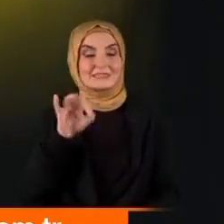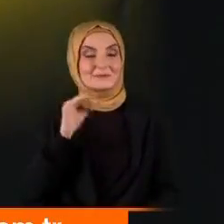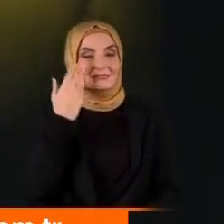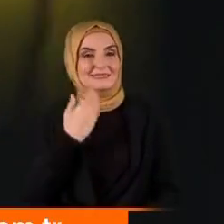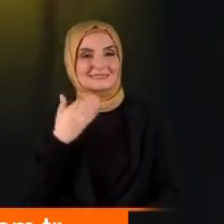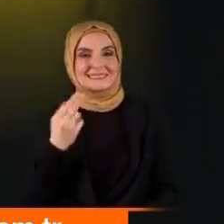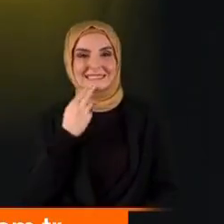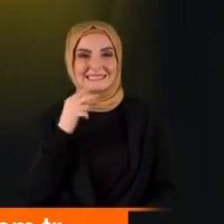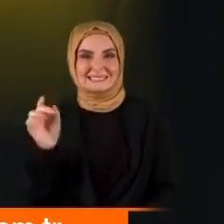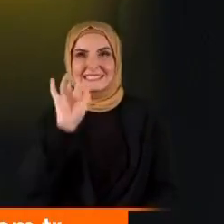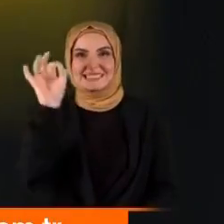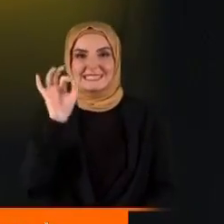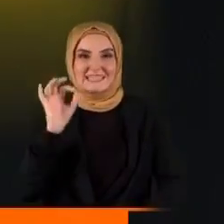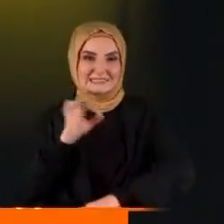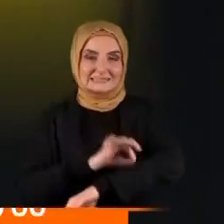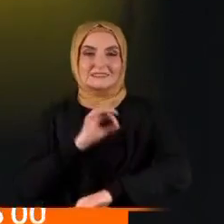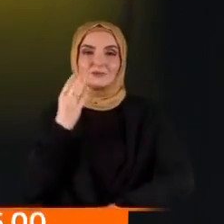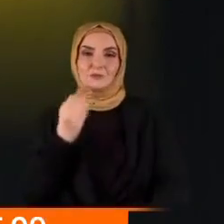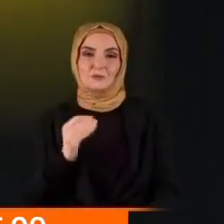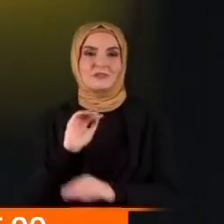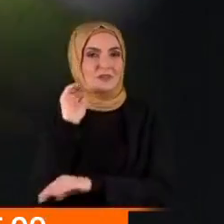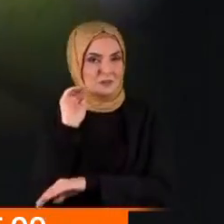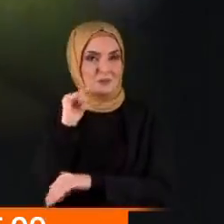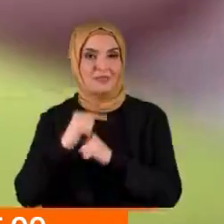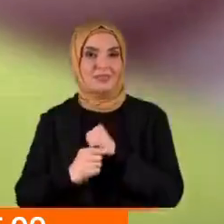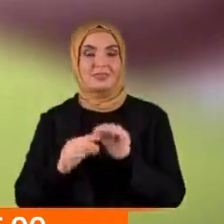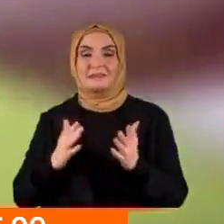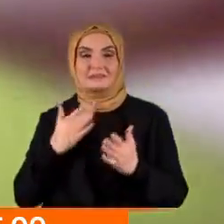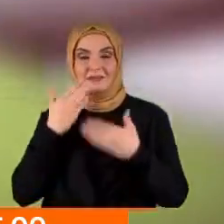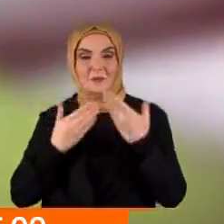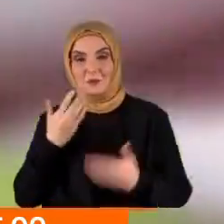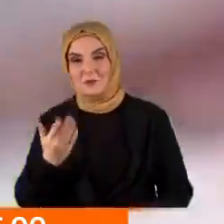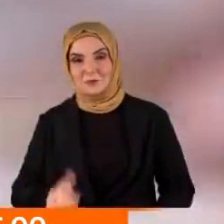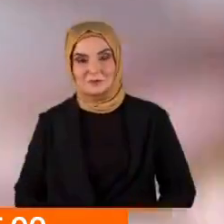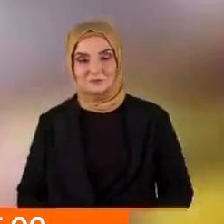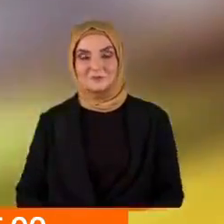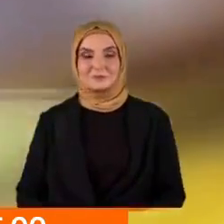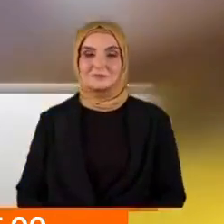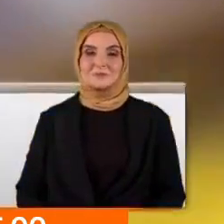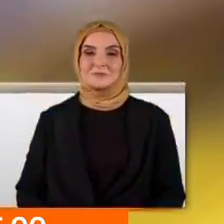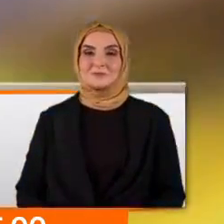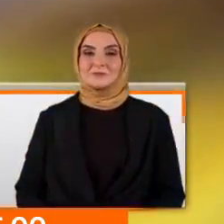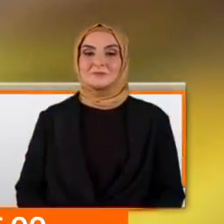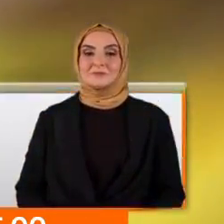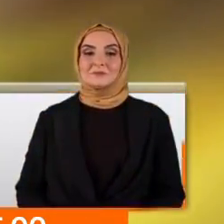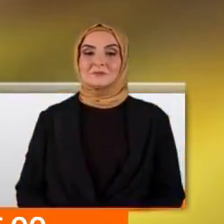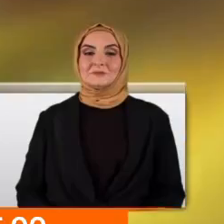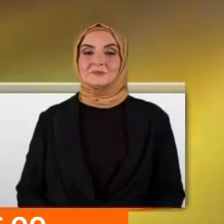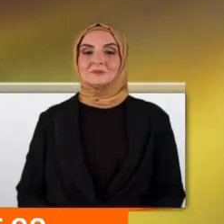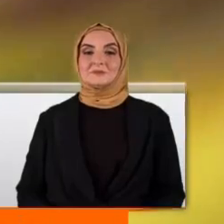ve yaşadıklarını bakın nasıl anlatıyor. Senin yanağın oğlu sinek mi yedi? Evet. Nasıl